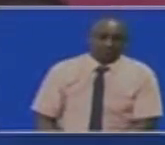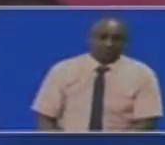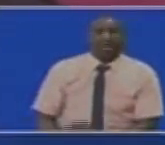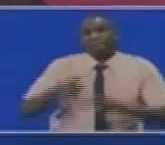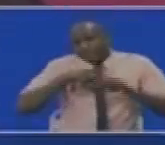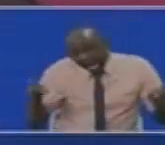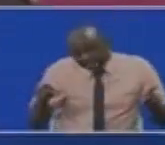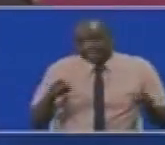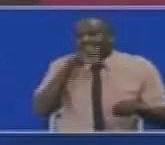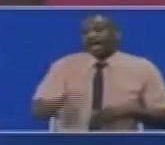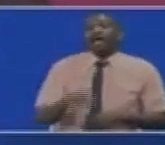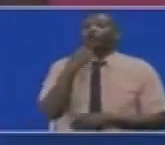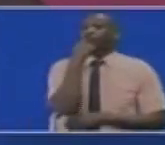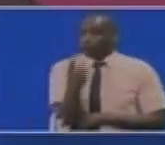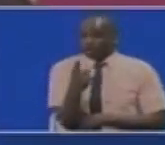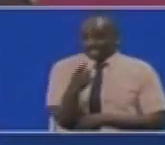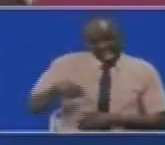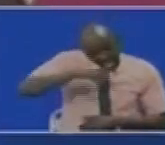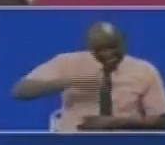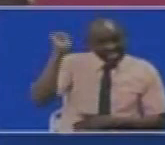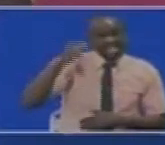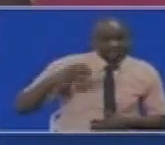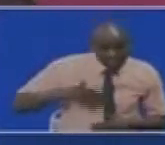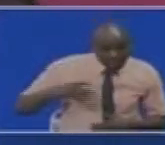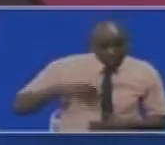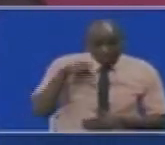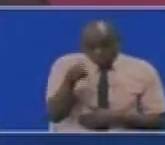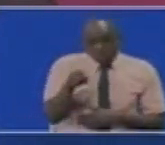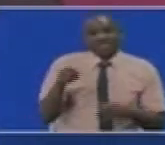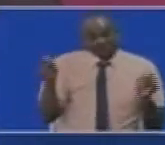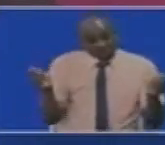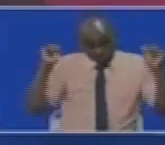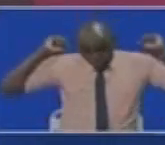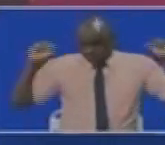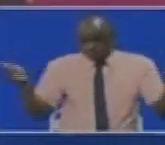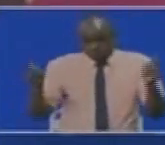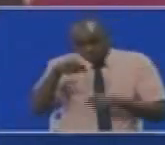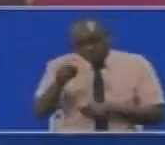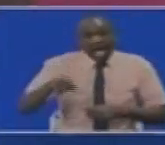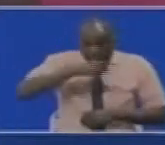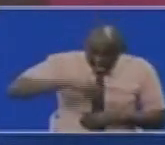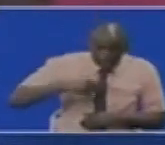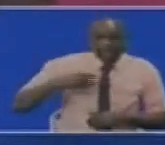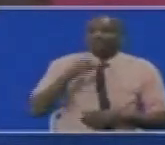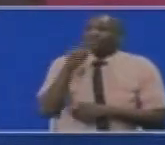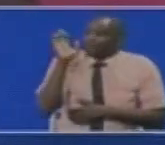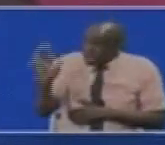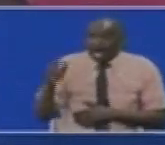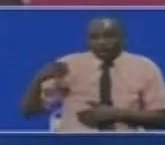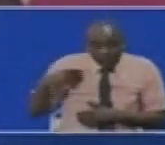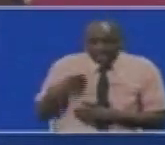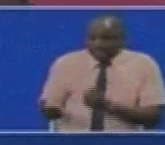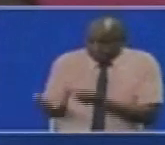Lakini Gideon, sisi wa Kenya wafugaji haswa, sisi tulibeba baba yako kwa